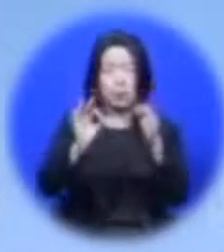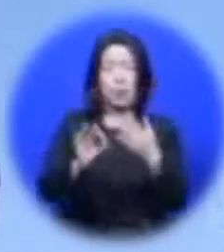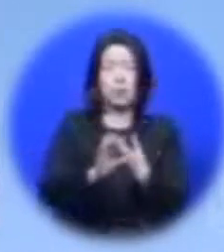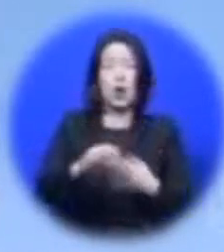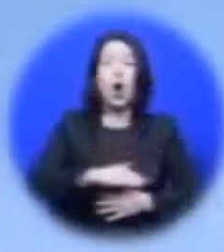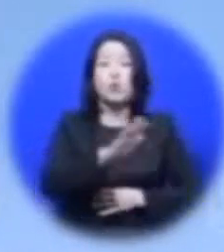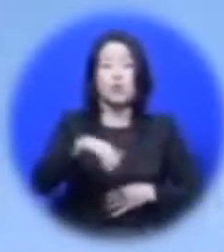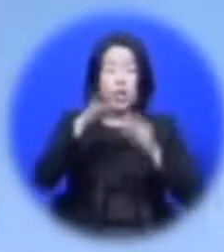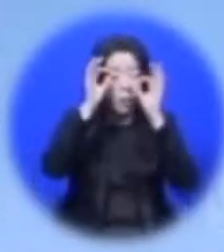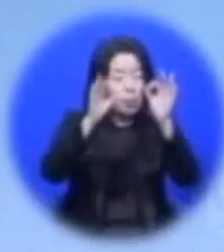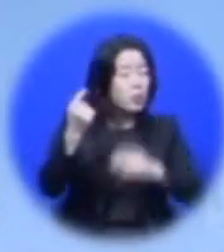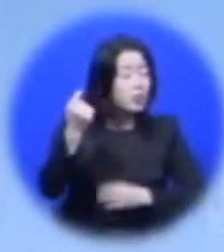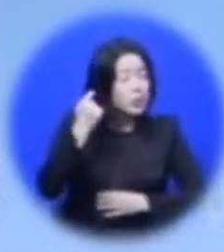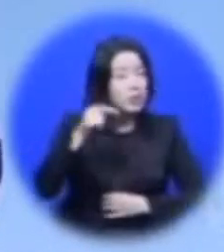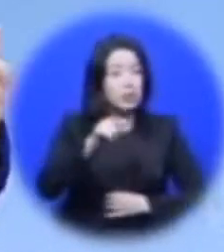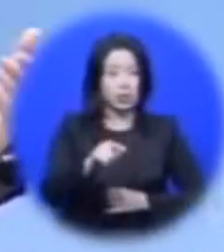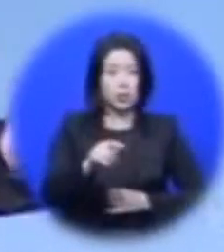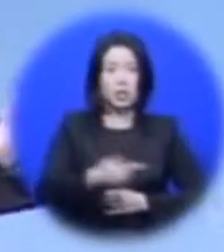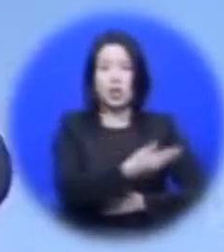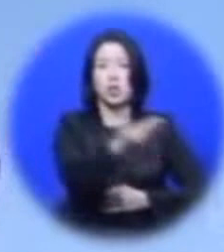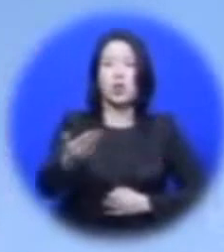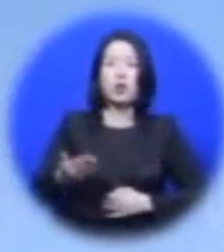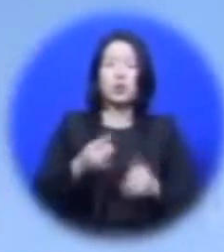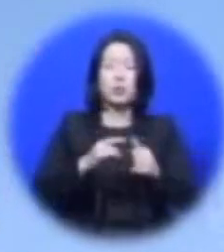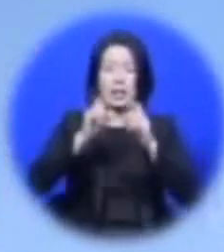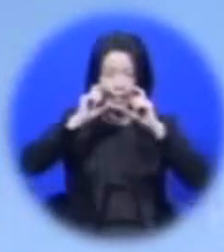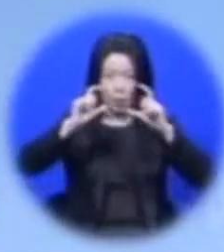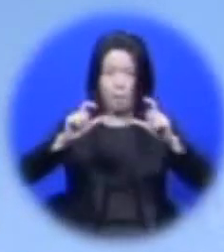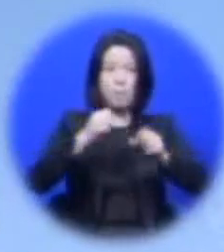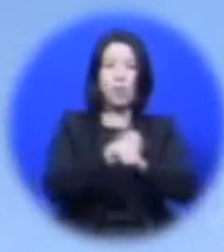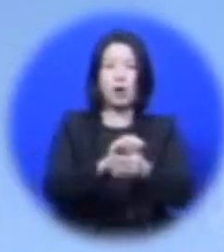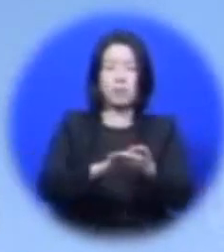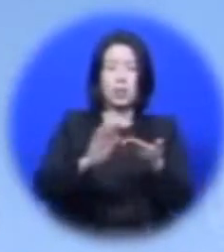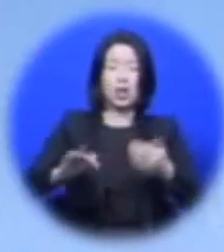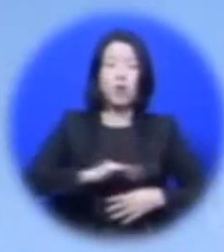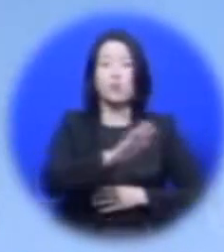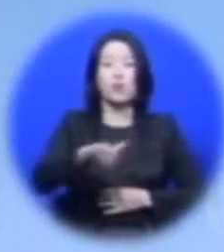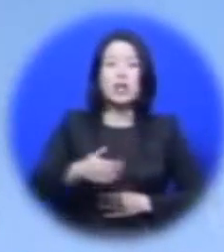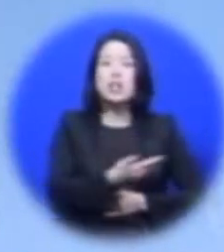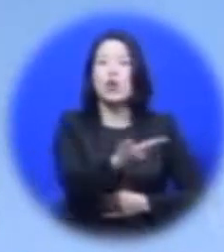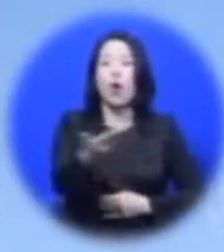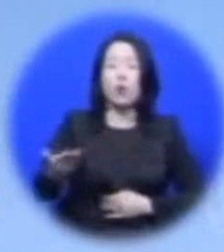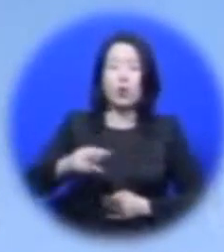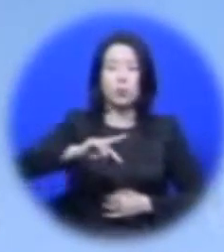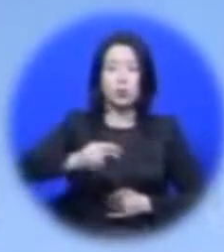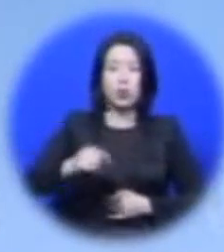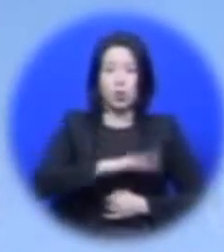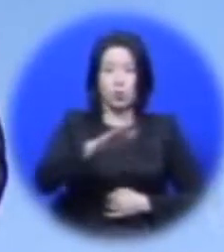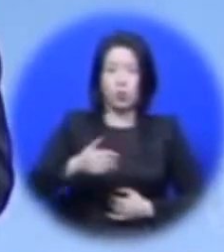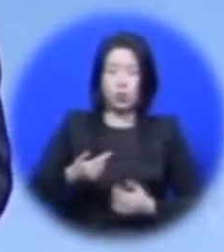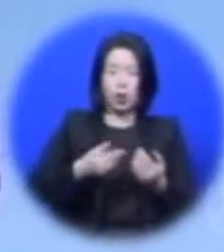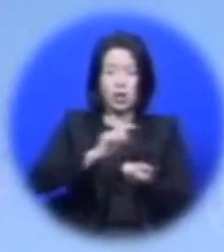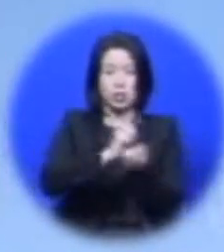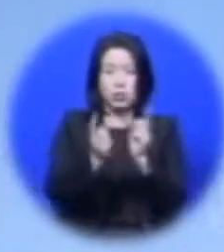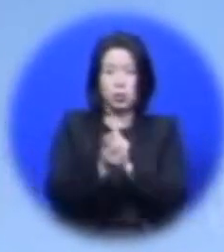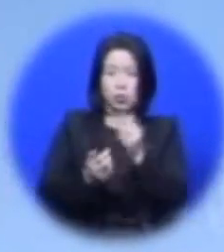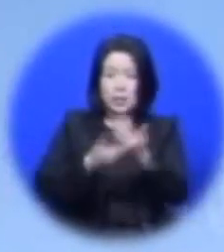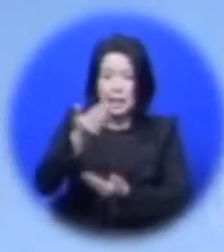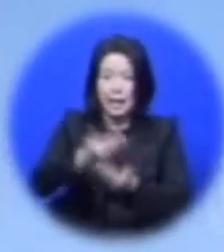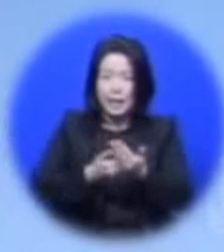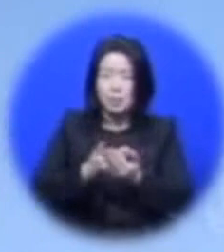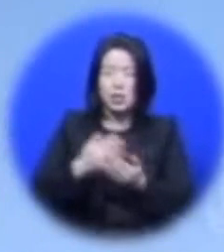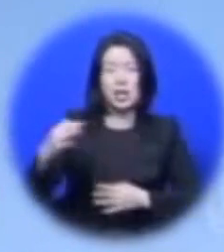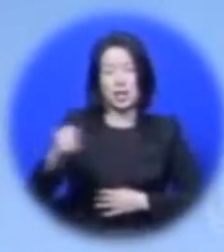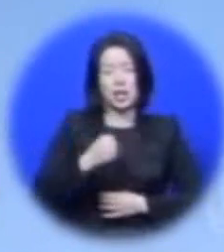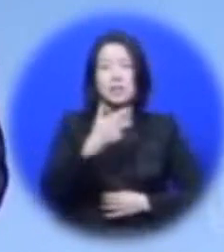우리가 보고 들은 말을 여러분에게 선포합니다. 우리는 여러분도 우리와 서로 사귐을 가지기를 바라는